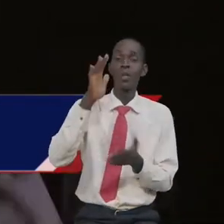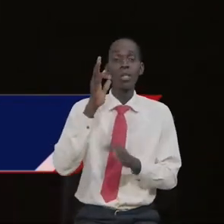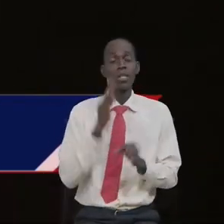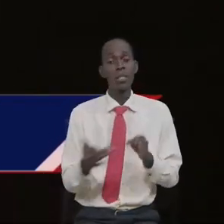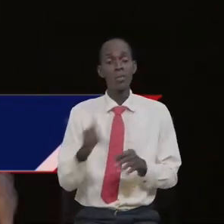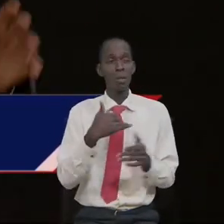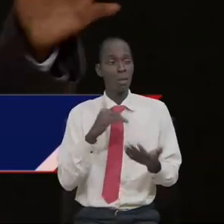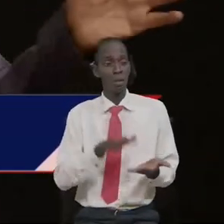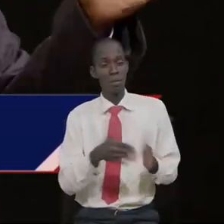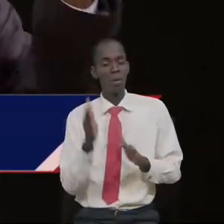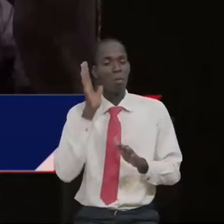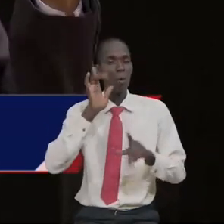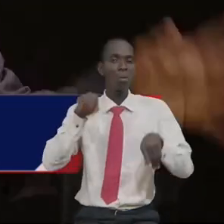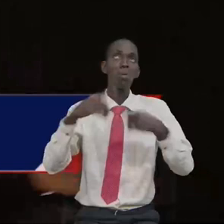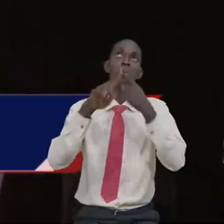soudaine.